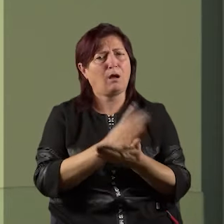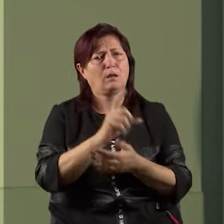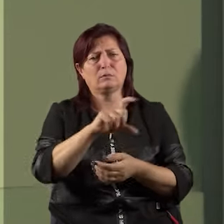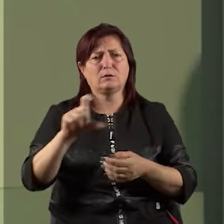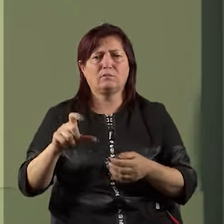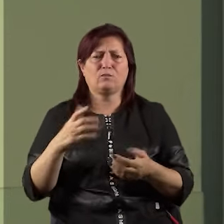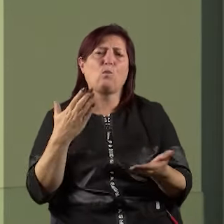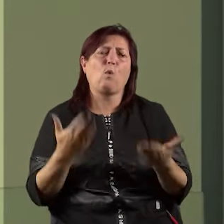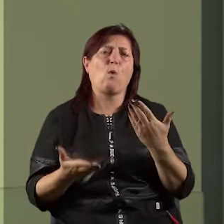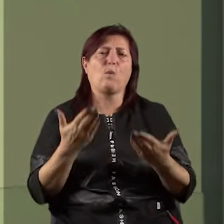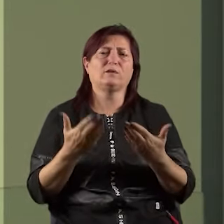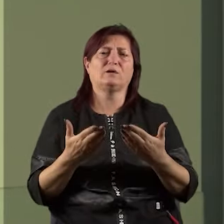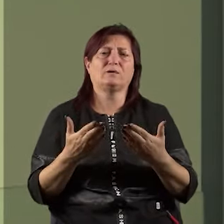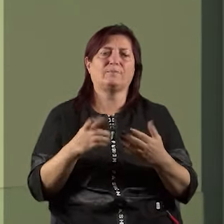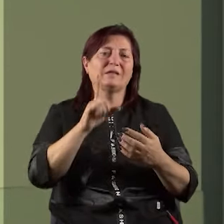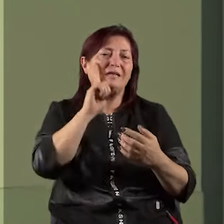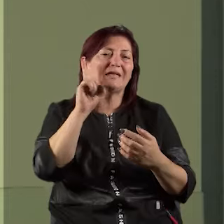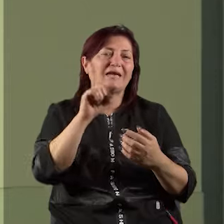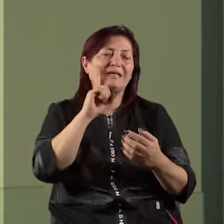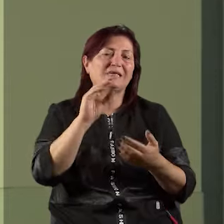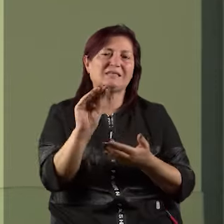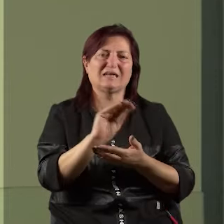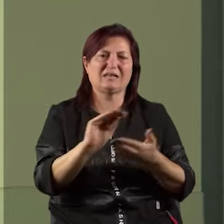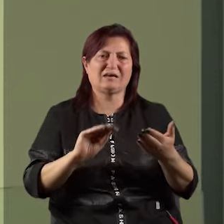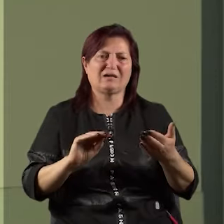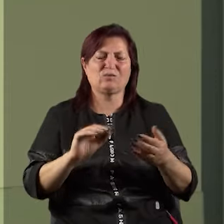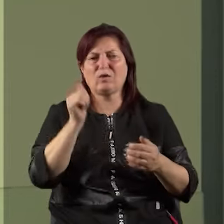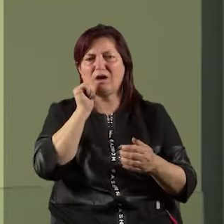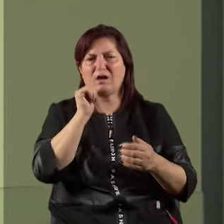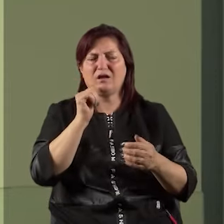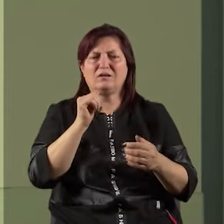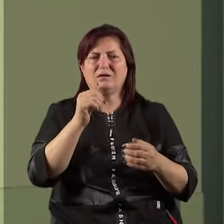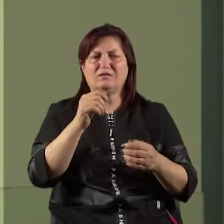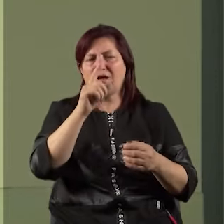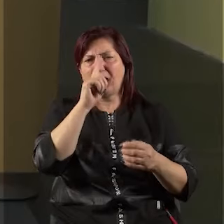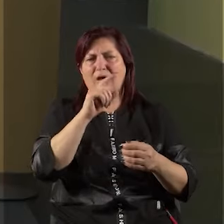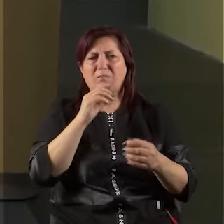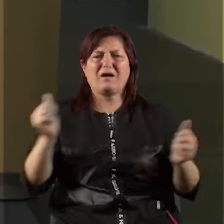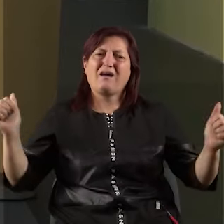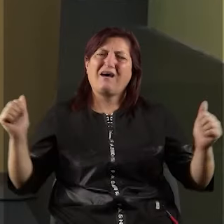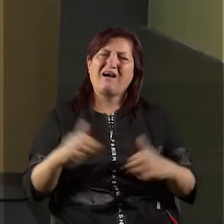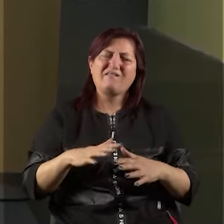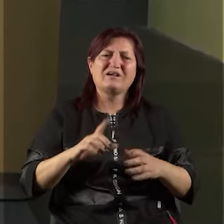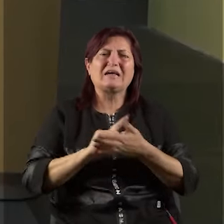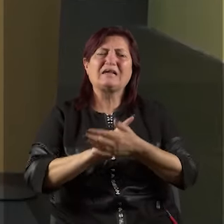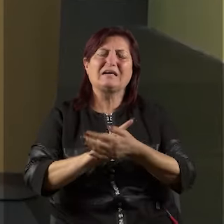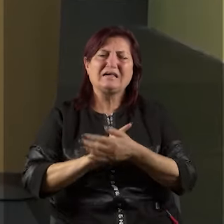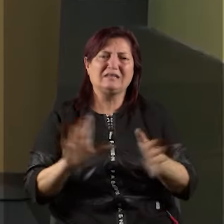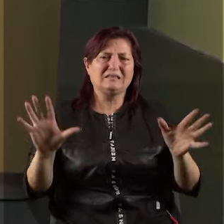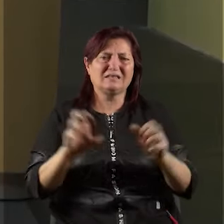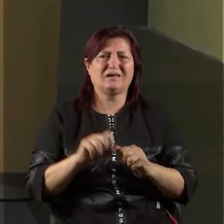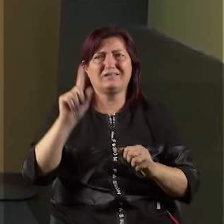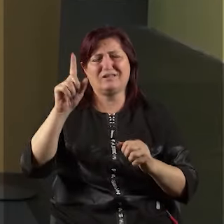բաներ, օրինակ երիտասարդ գրողների ամենամի հավաքները, քննարկումները, որ ծաղկաձորի մեր այդտեղ մասնակիցների մեծ մասը ուսանողներ